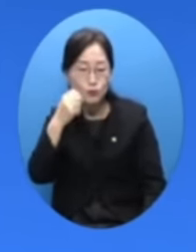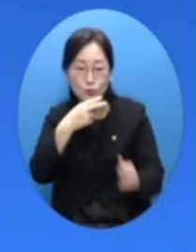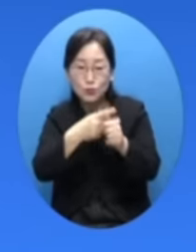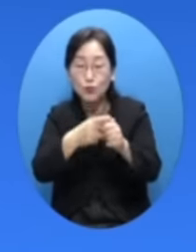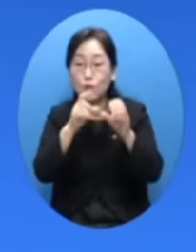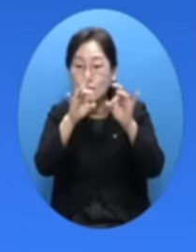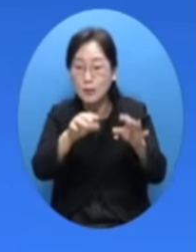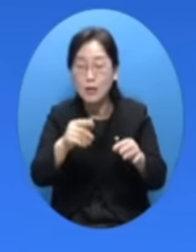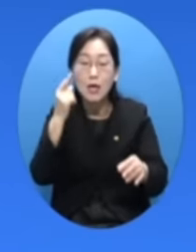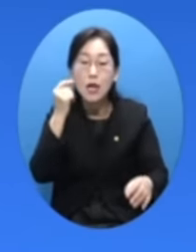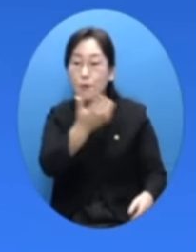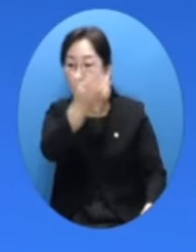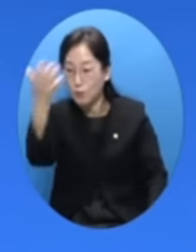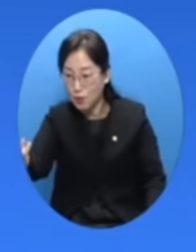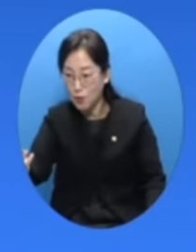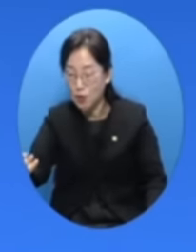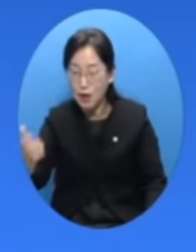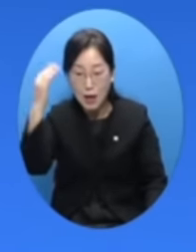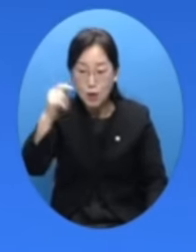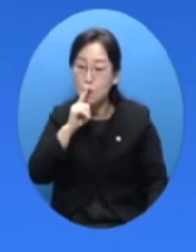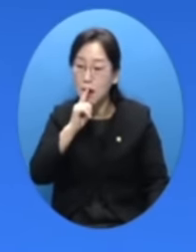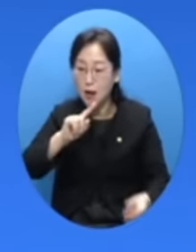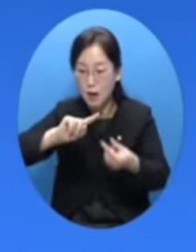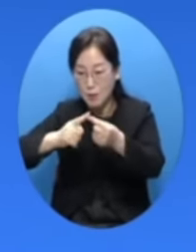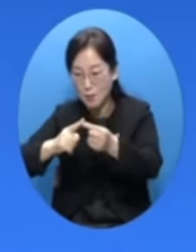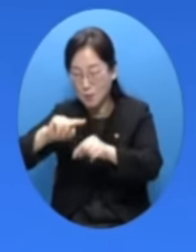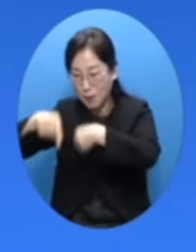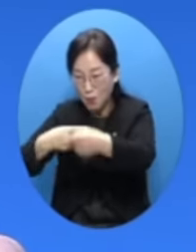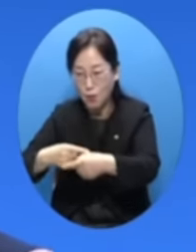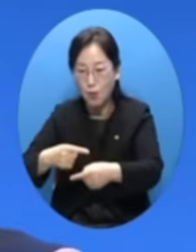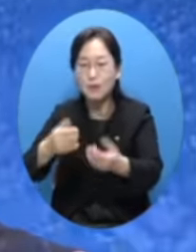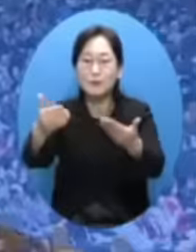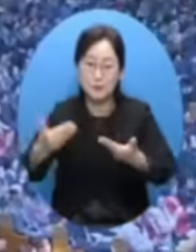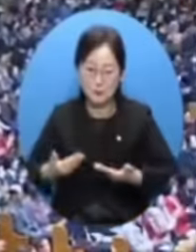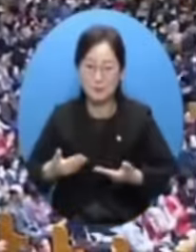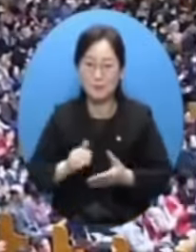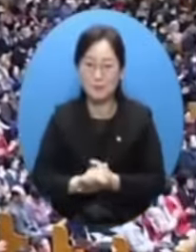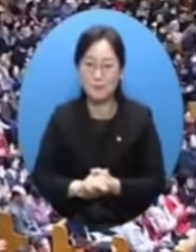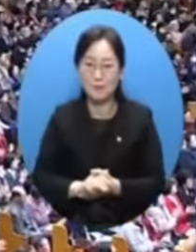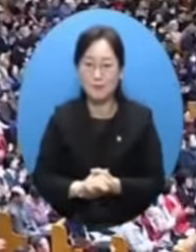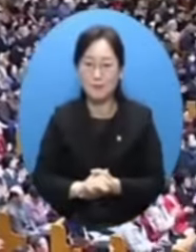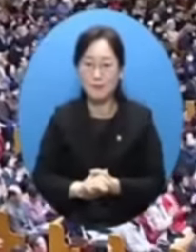이수정 선교사에서 번역돼서 우리 손에 들리게 되었습니다. 할렐루야!